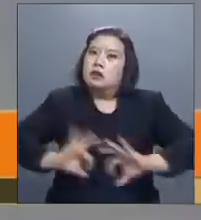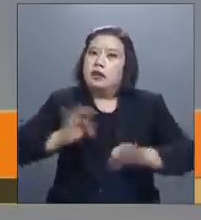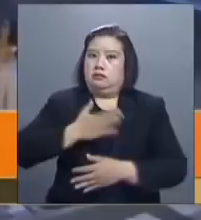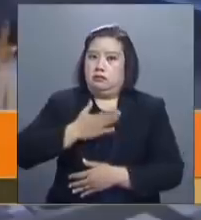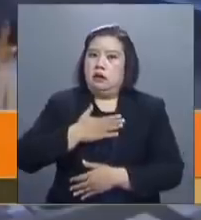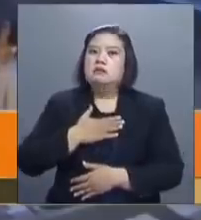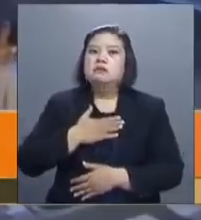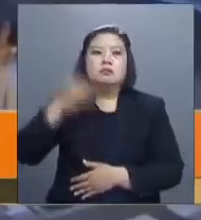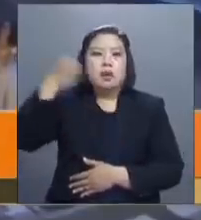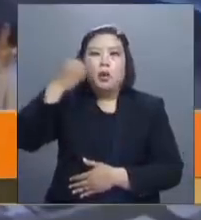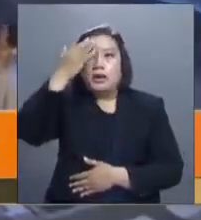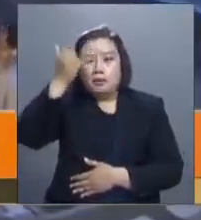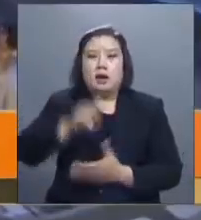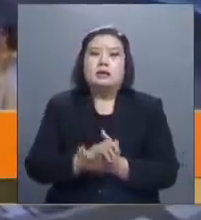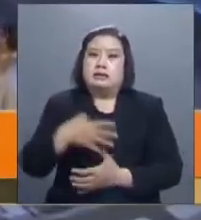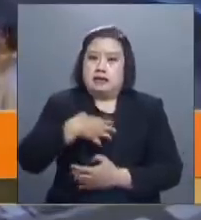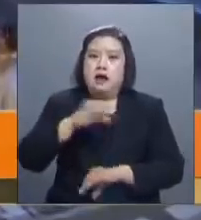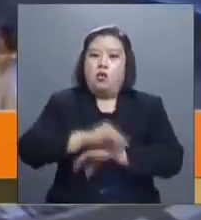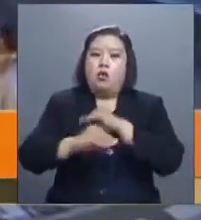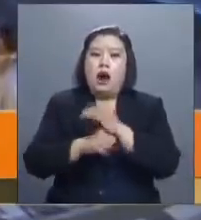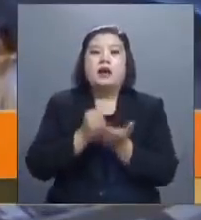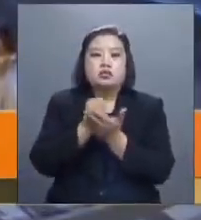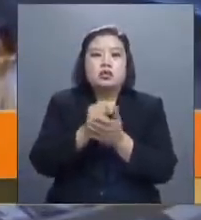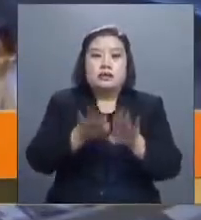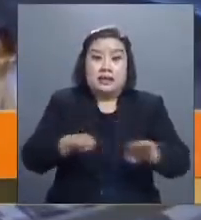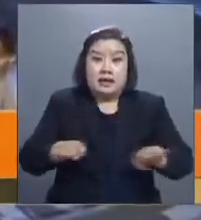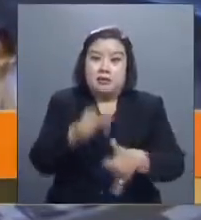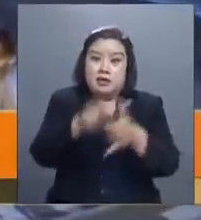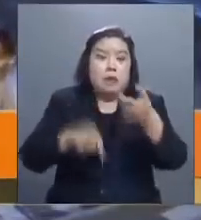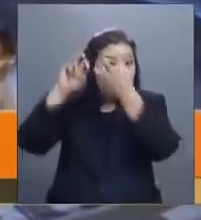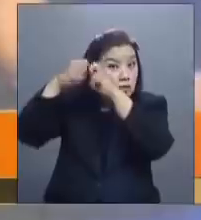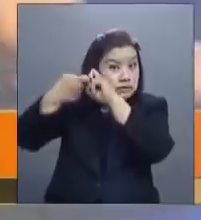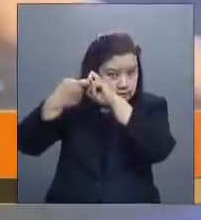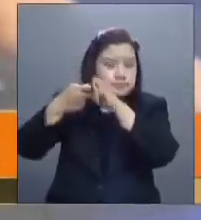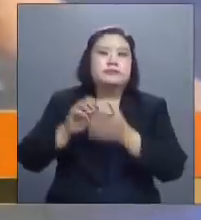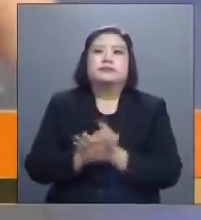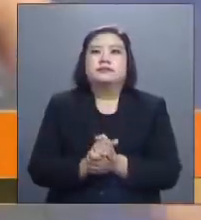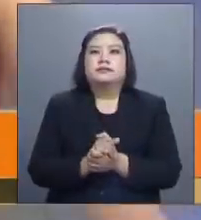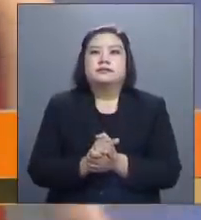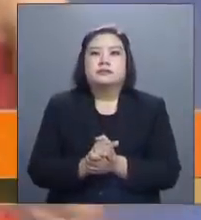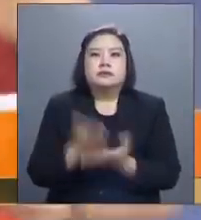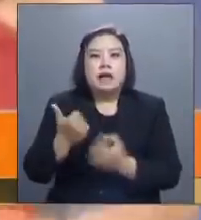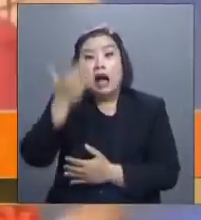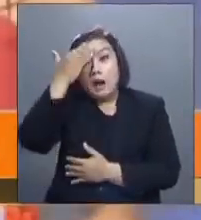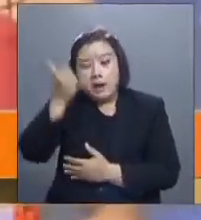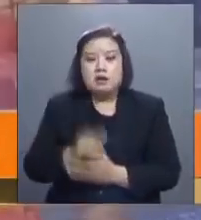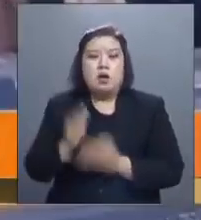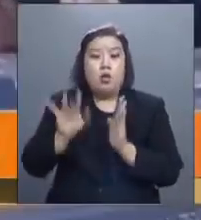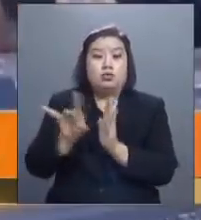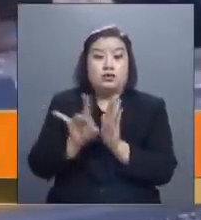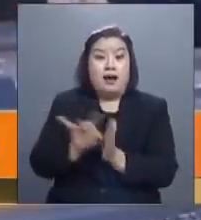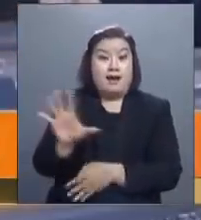วเองเสมอนั่นคือโครงการช่วยเหลือเด็กออทิสติก Love for All และในการตอบคำถาม5คนสุดท้าย